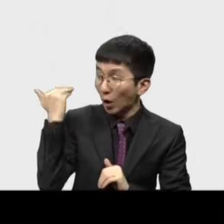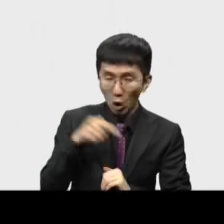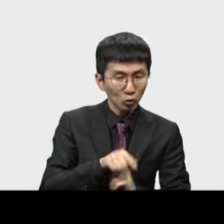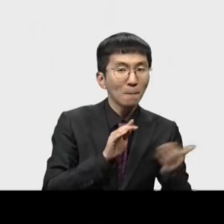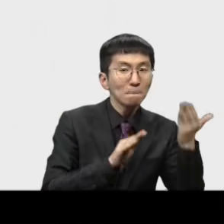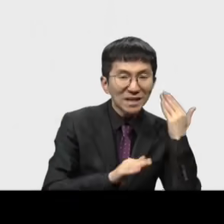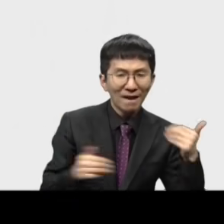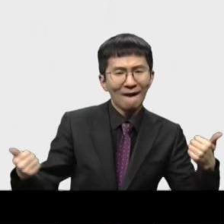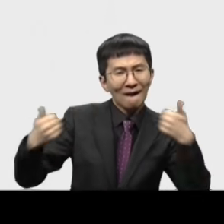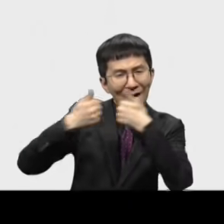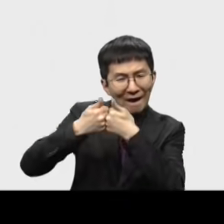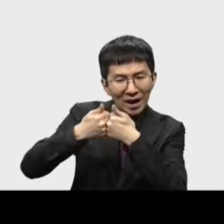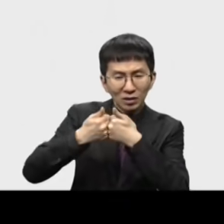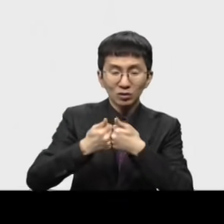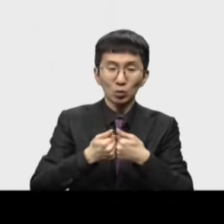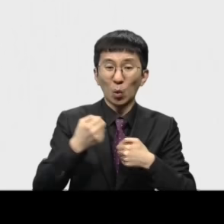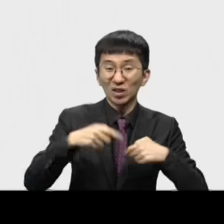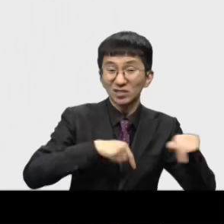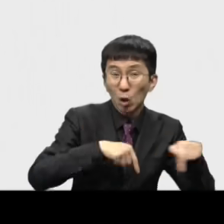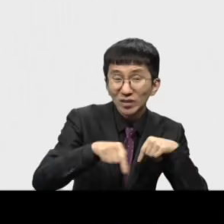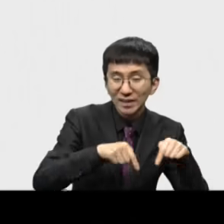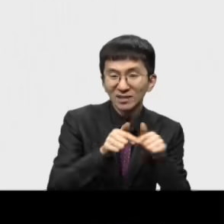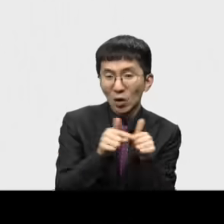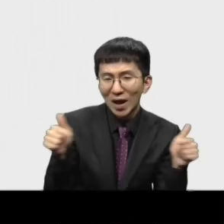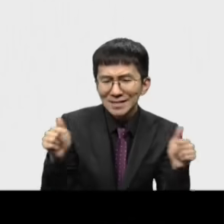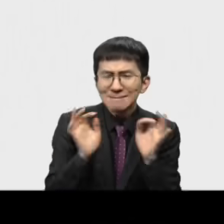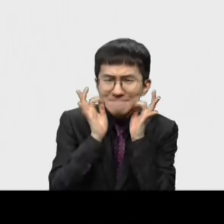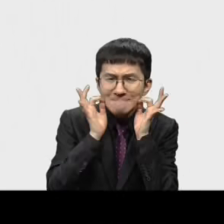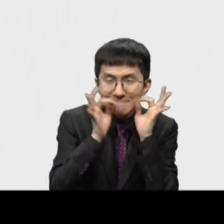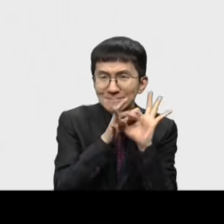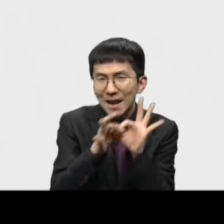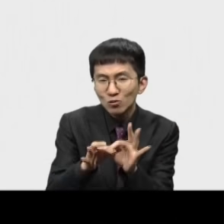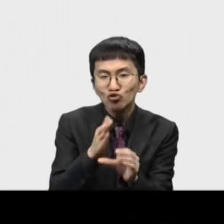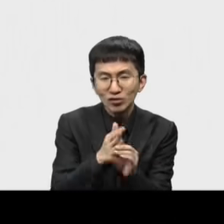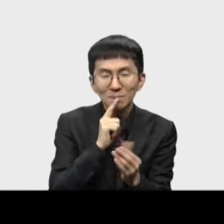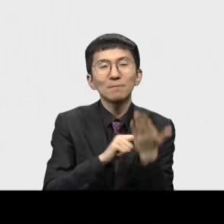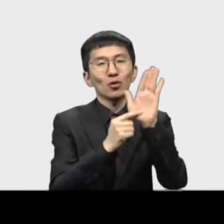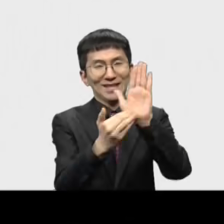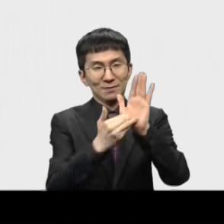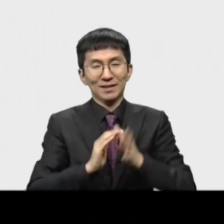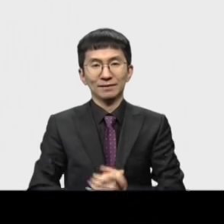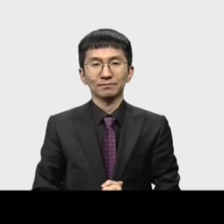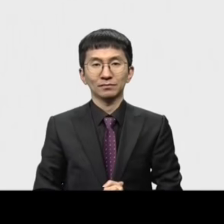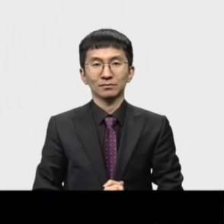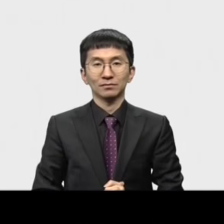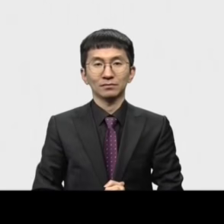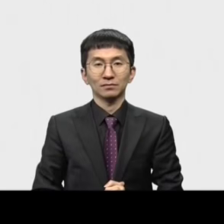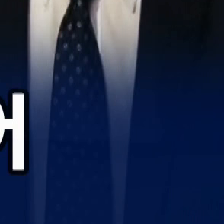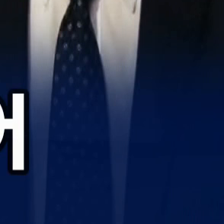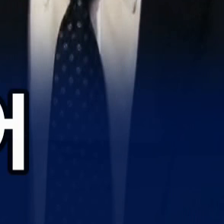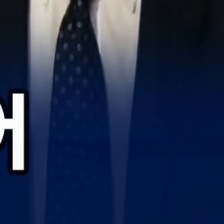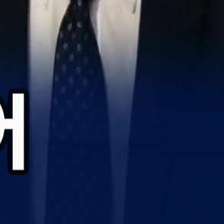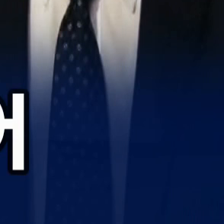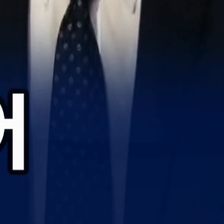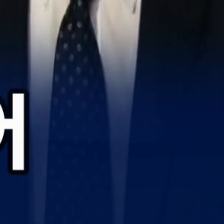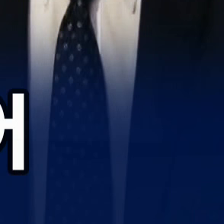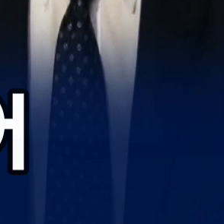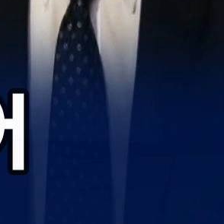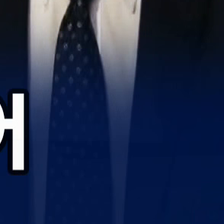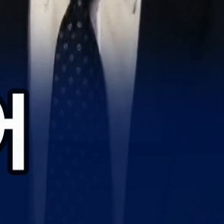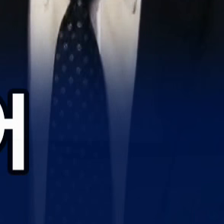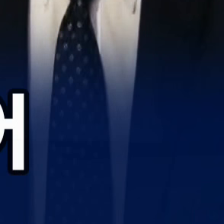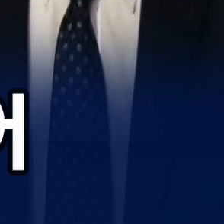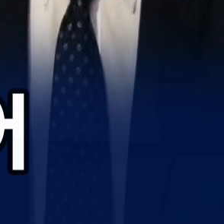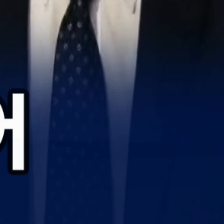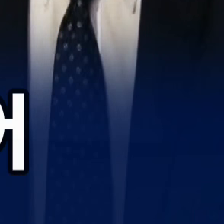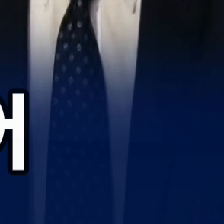정책 행보에도 힘을 쏟는 두 갈래 전략이라고 말했습니다. SBS 강청원입니다. 네, 오세훈